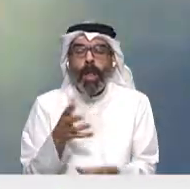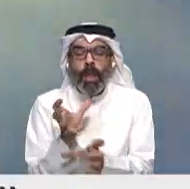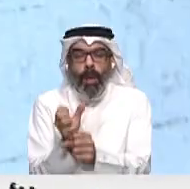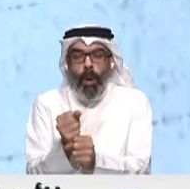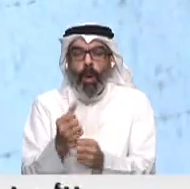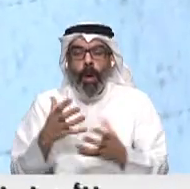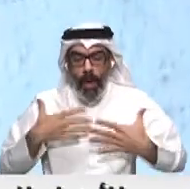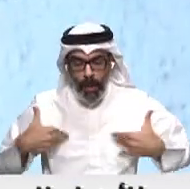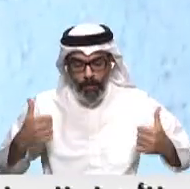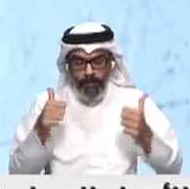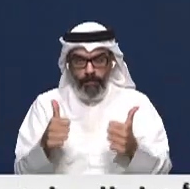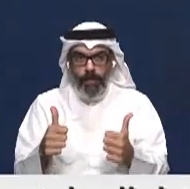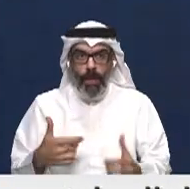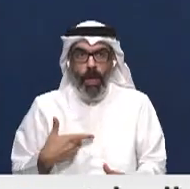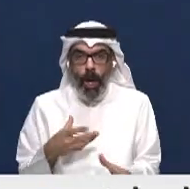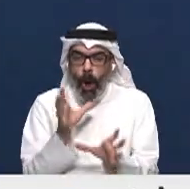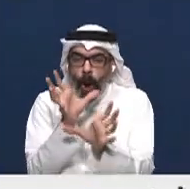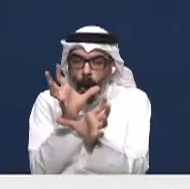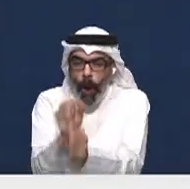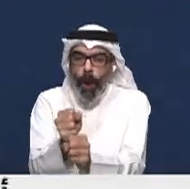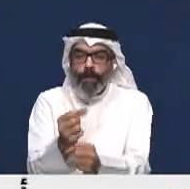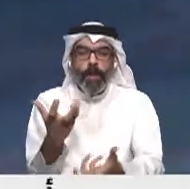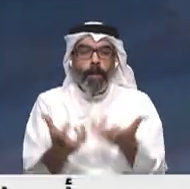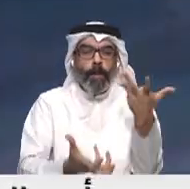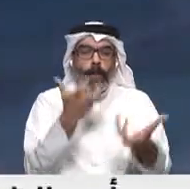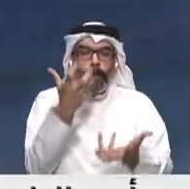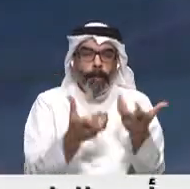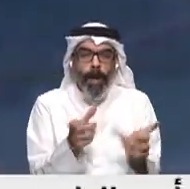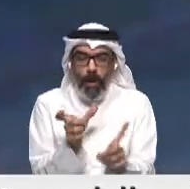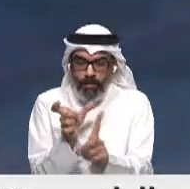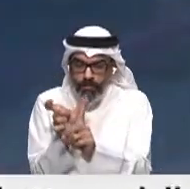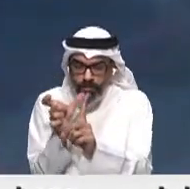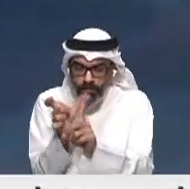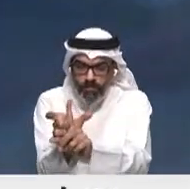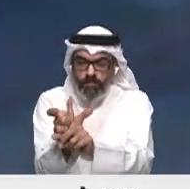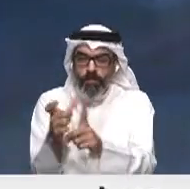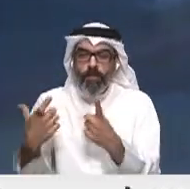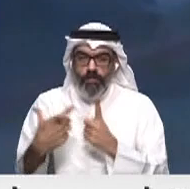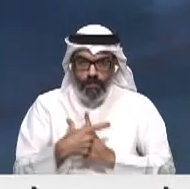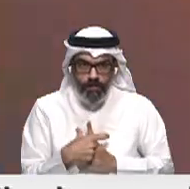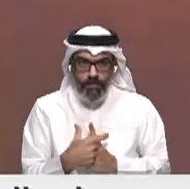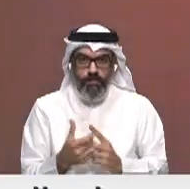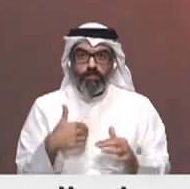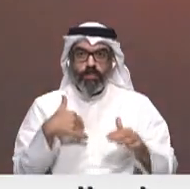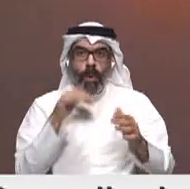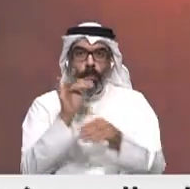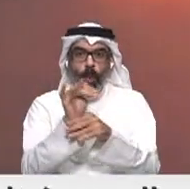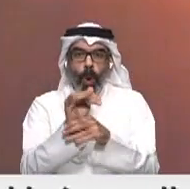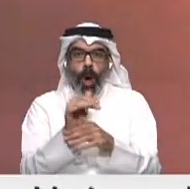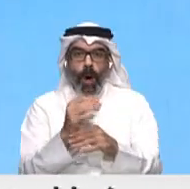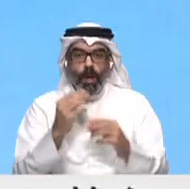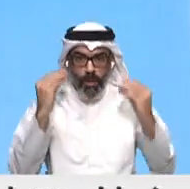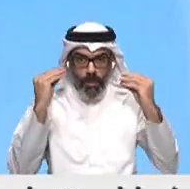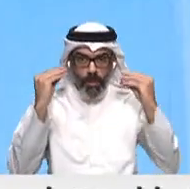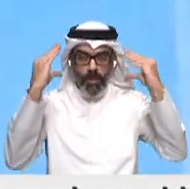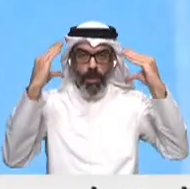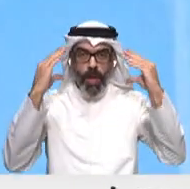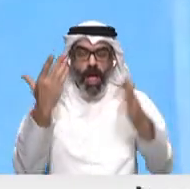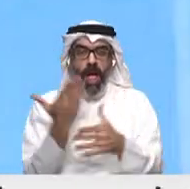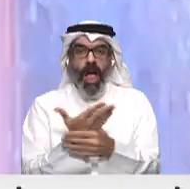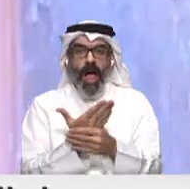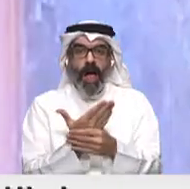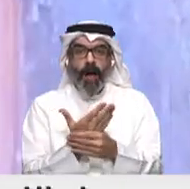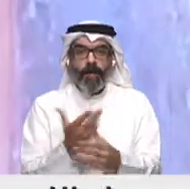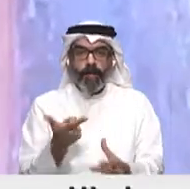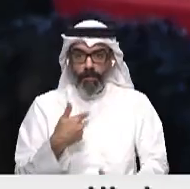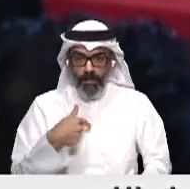السلامه من الحريق والحوادث وسبل الوقايه منها هي محاضره توعويه شمله ايضا كيفيه الطرق التي